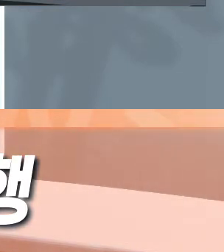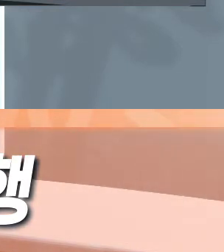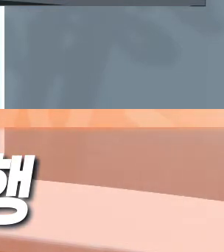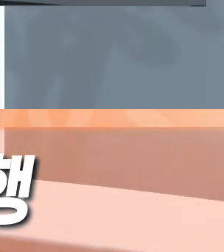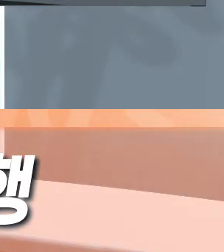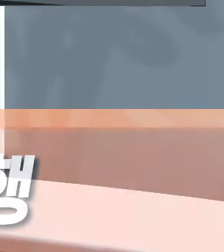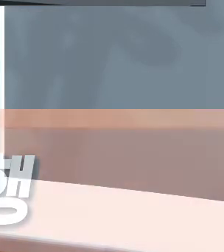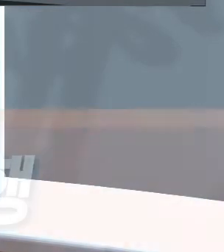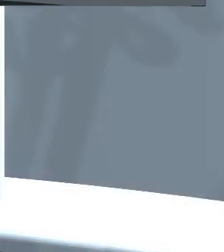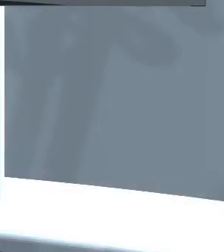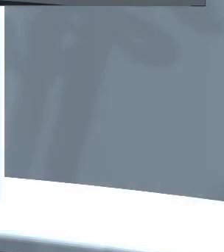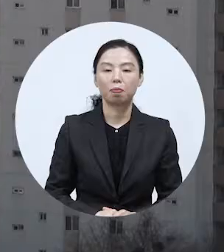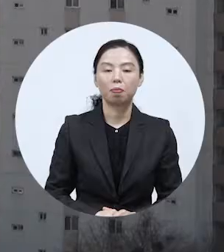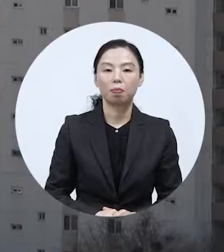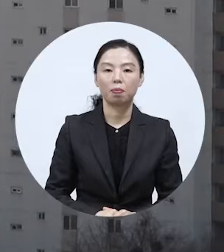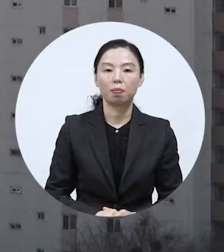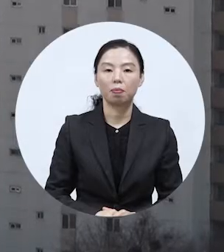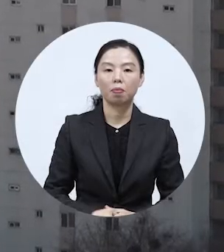알아보겠습니다